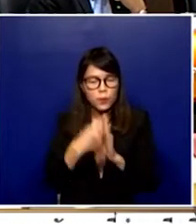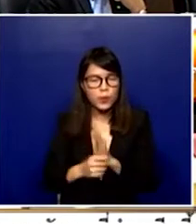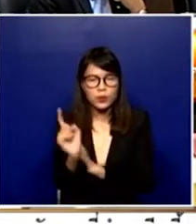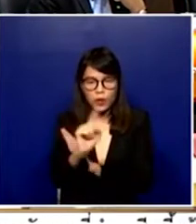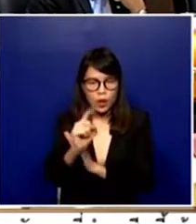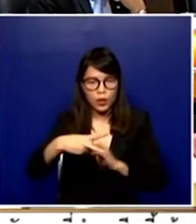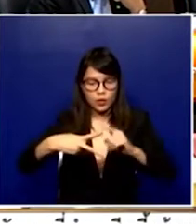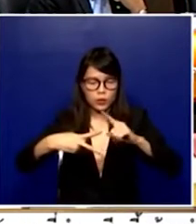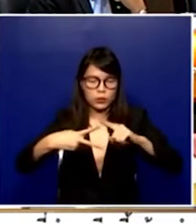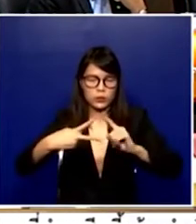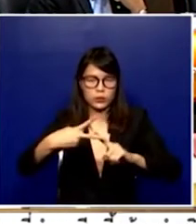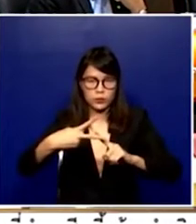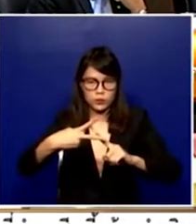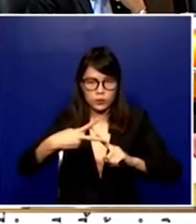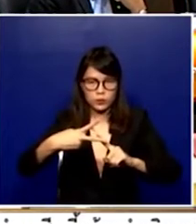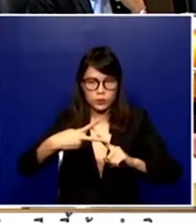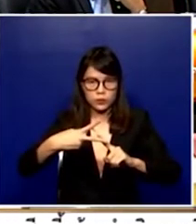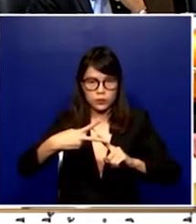ดันี้นะคะ